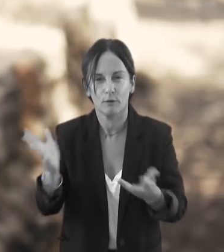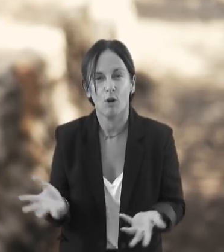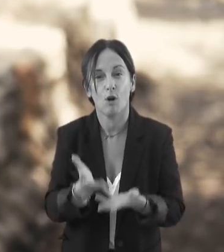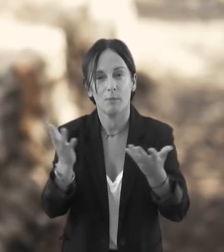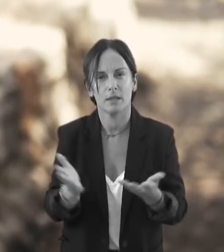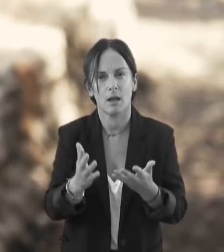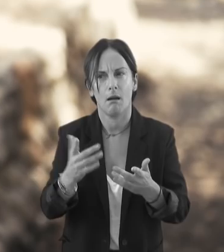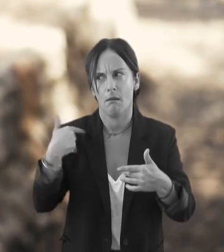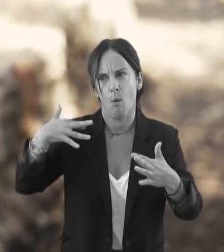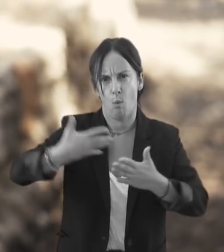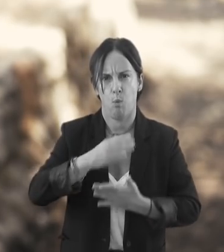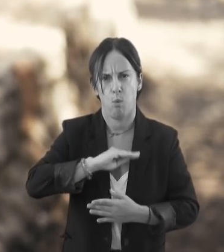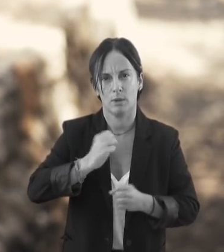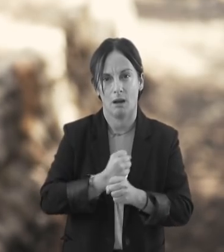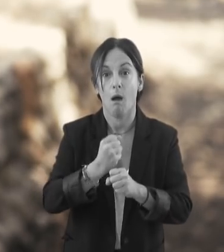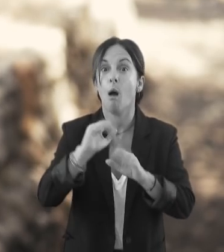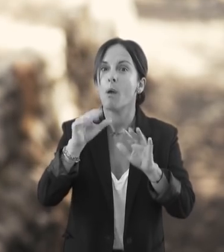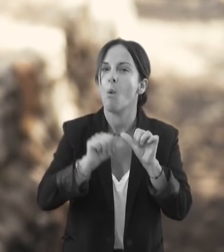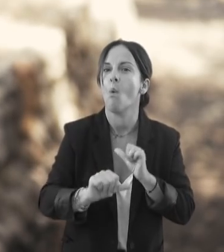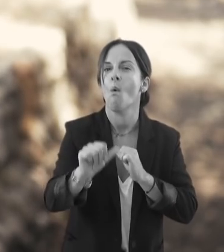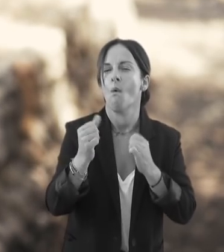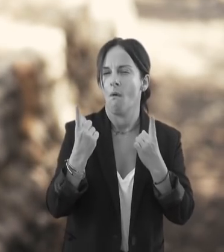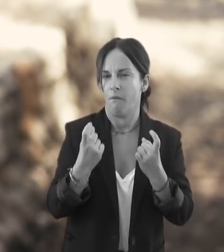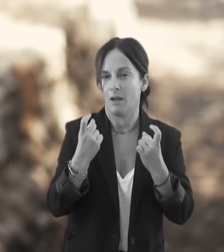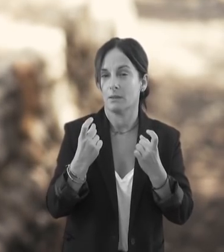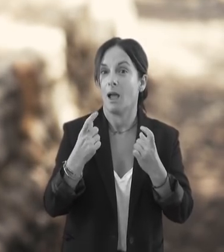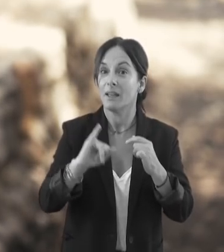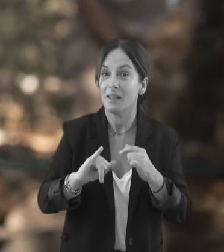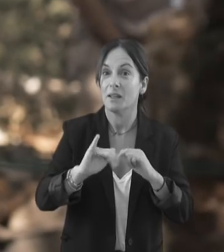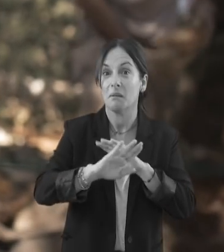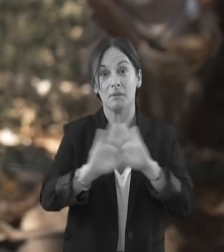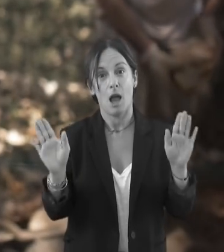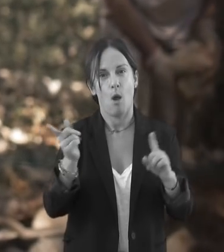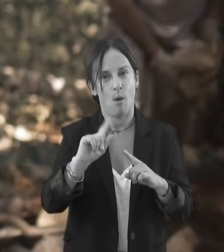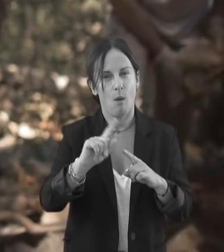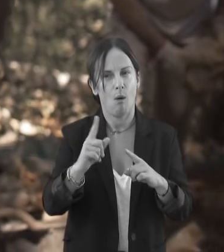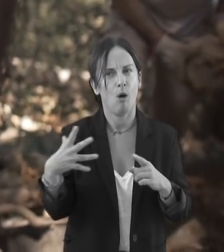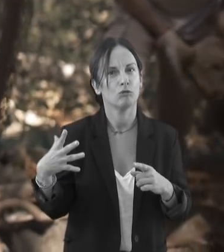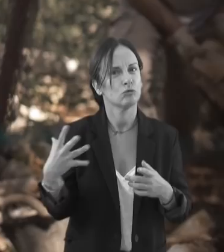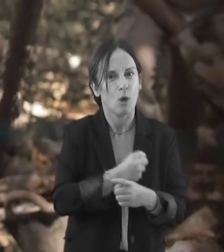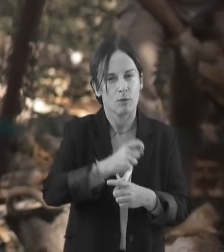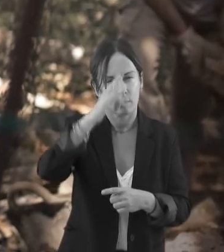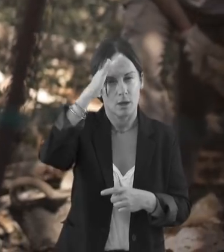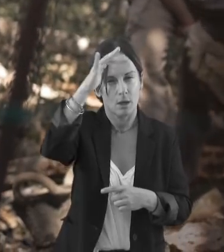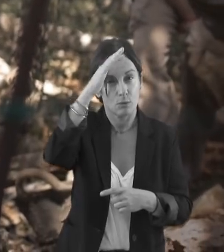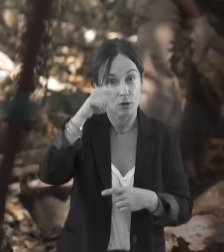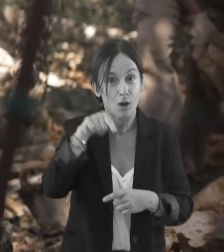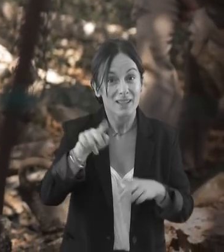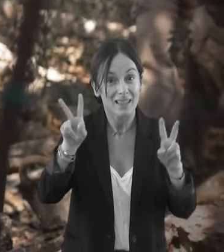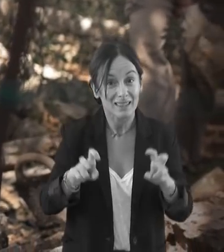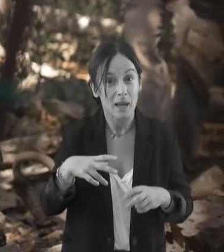relació del Consell de Mallorca amb un ofici, l'ofici de marger, i amb una tècnica, la tècnica de pedra en sec.